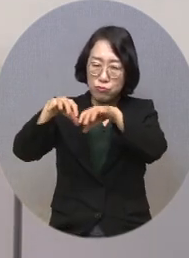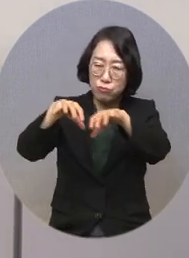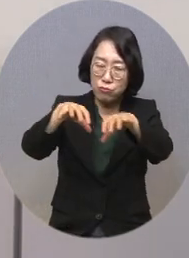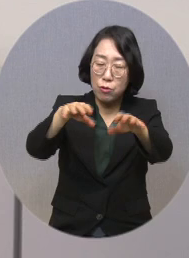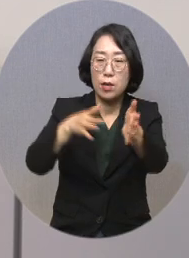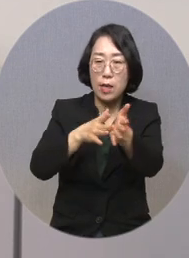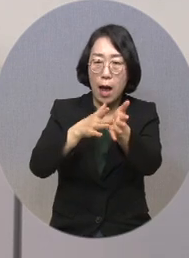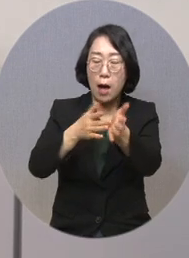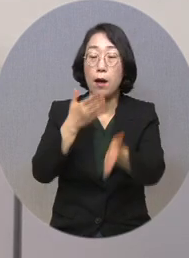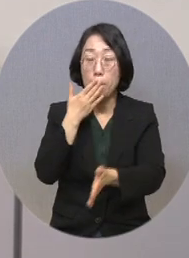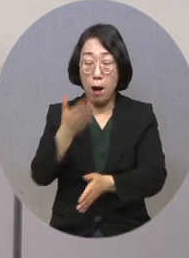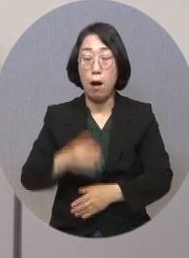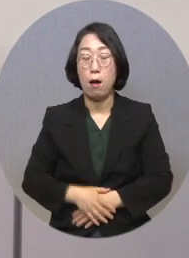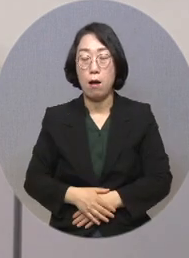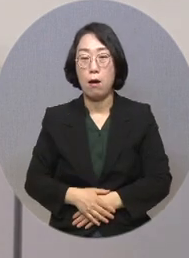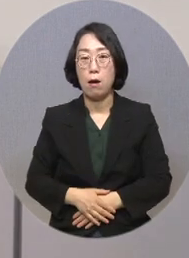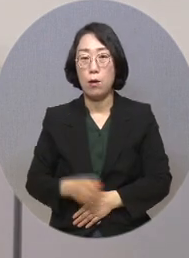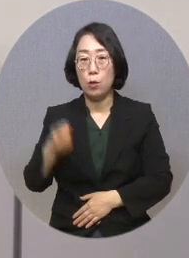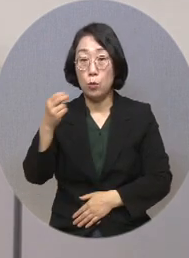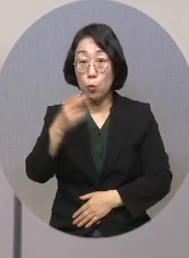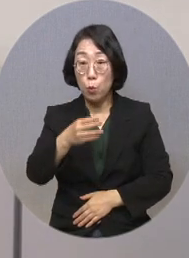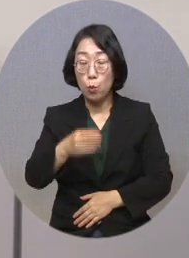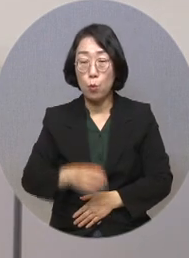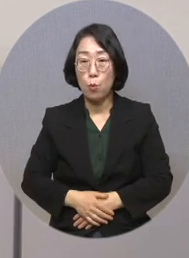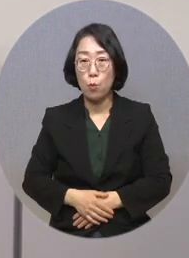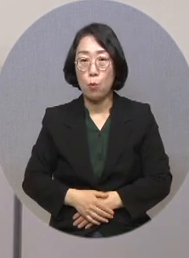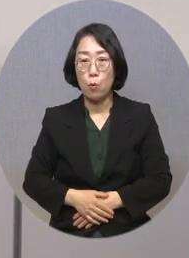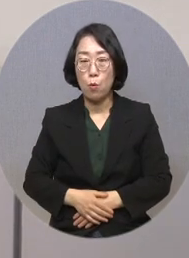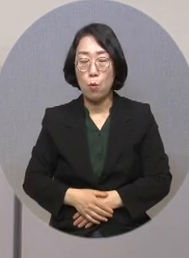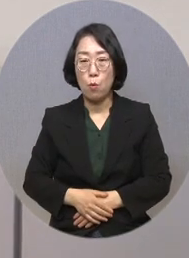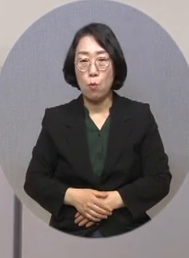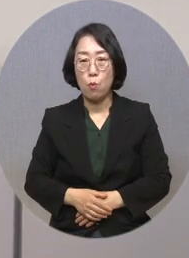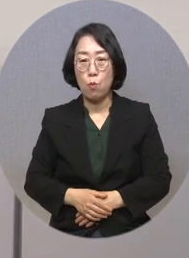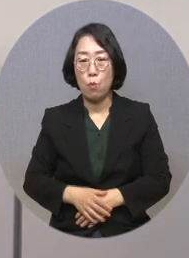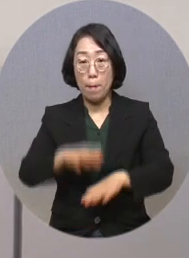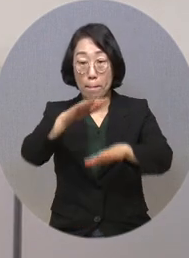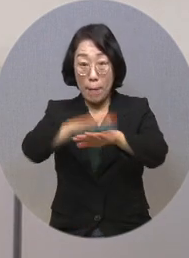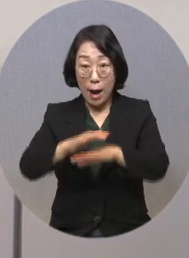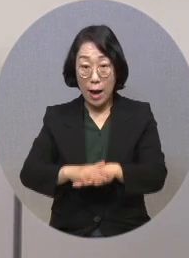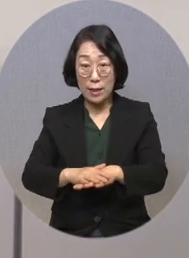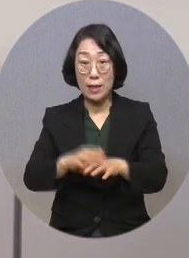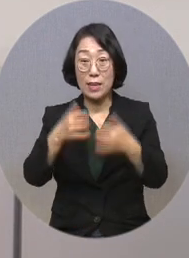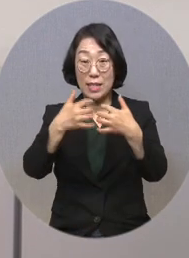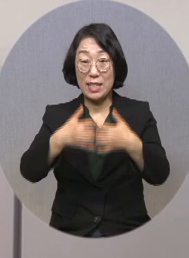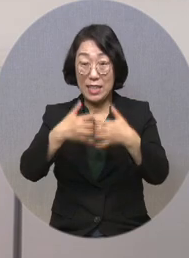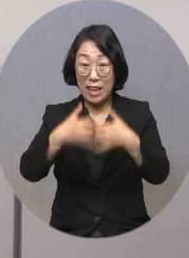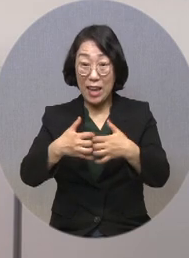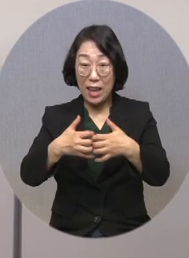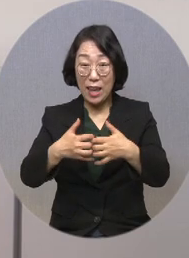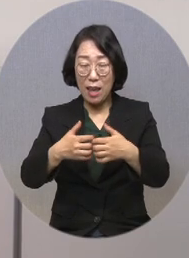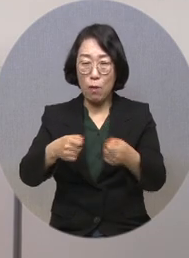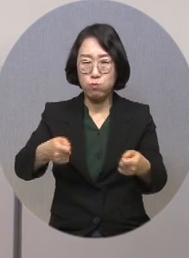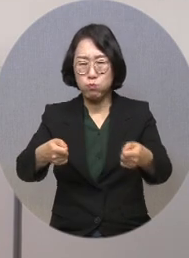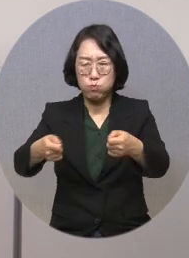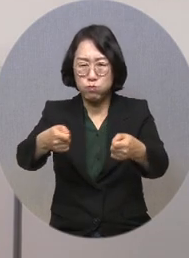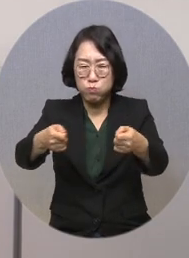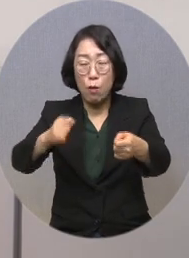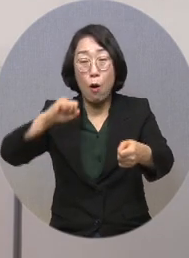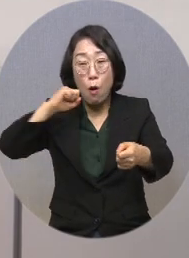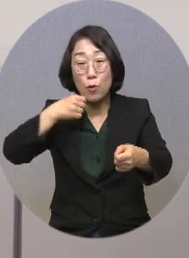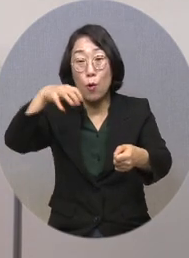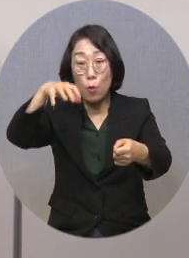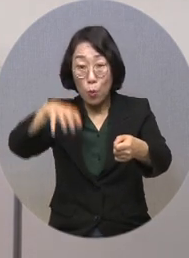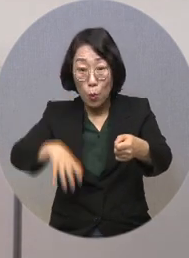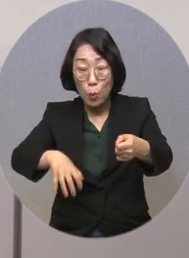하고 있습니다. 또 경운기나 기계가 넘어지는 사고가 많았던 비탈진